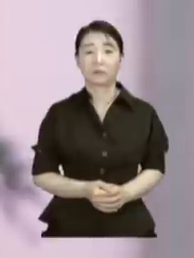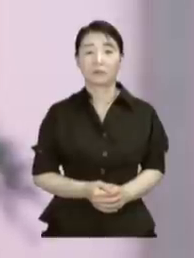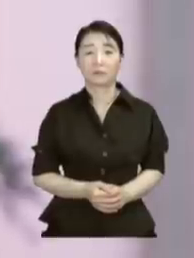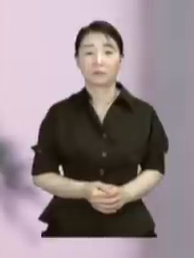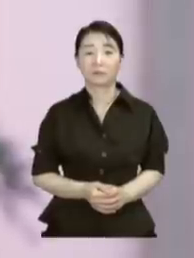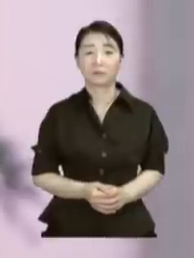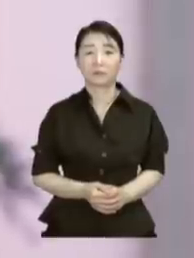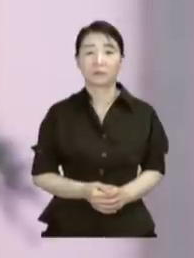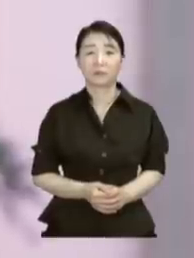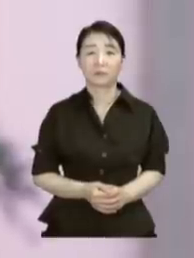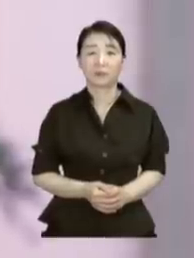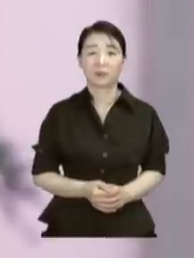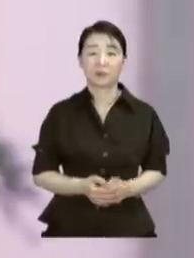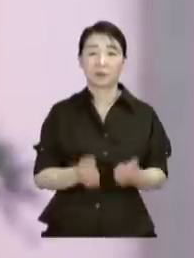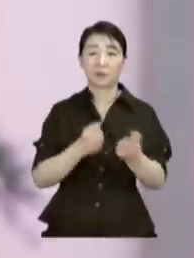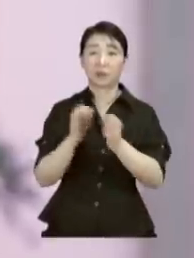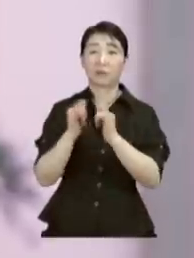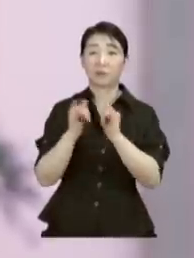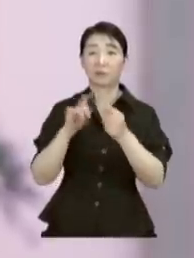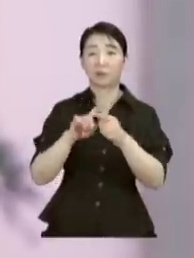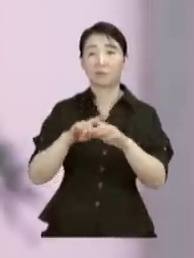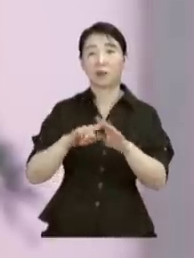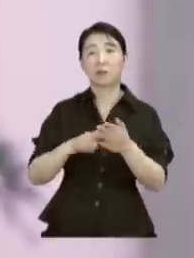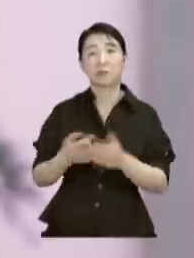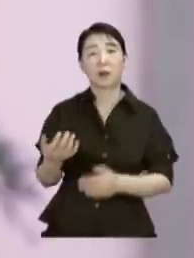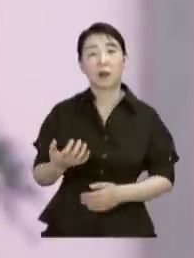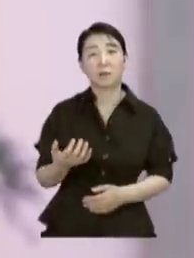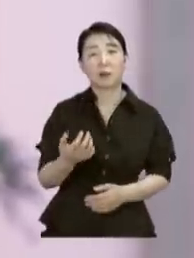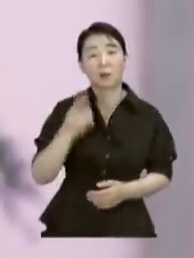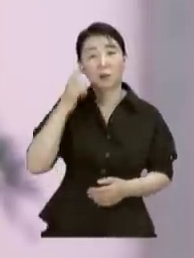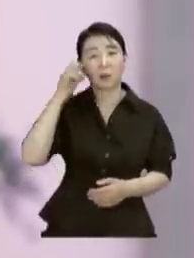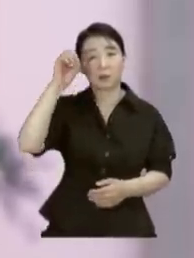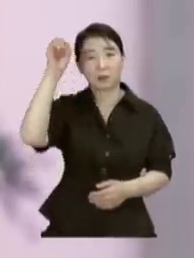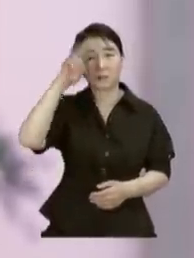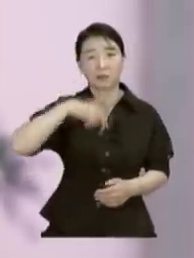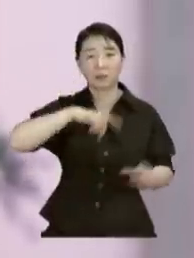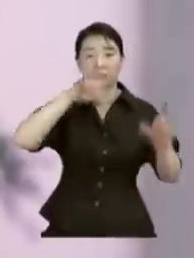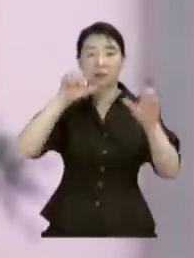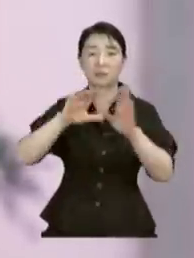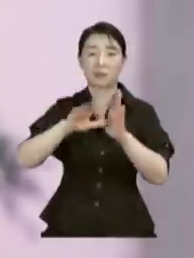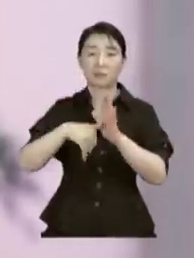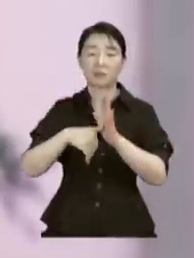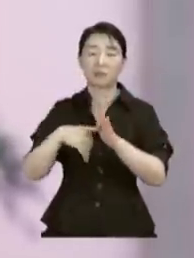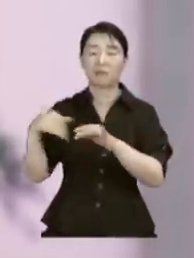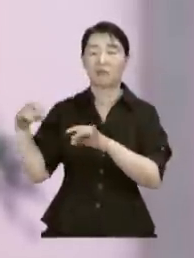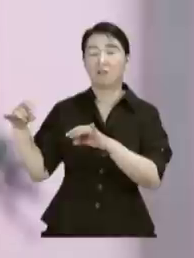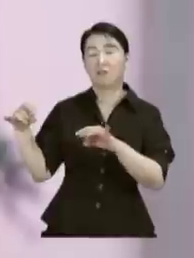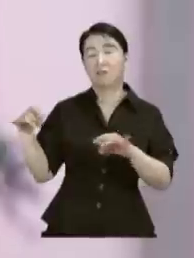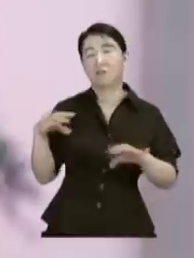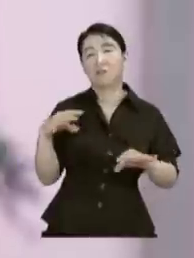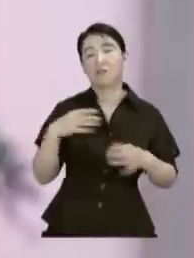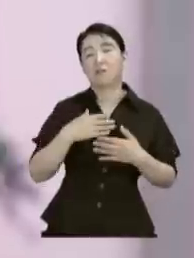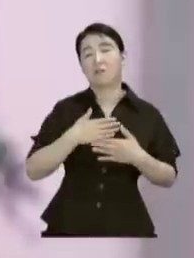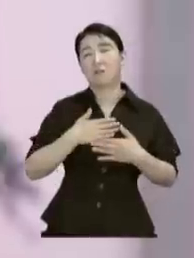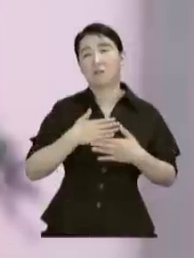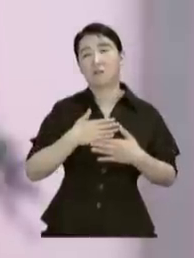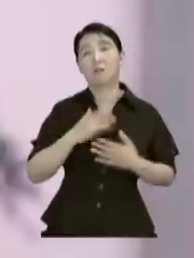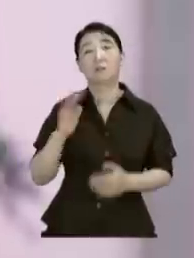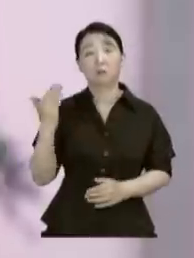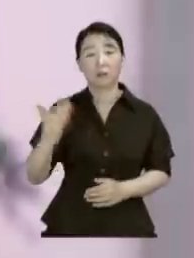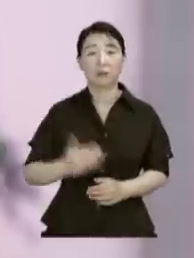그리고 나서도 그 탈북민들에 대한 그 마음 아픔이 갑자기 저의 삶 속에 막 온몸으로 느껴지는 거예요.